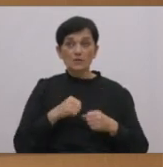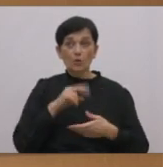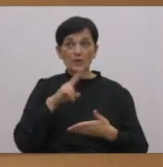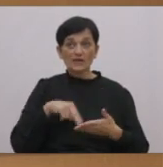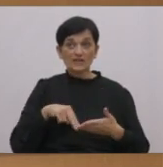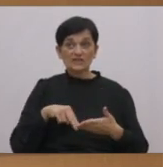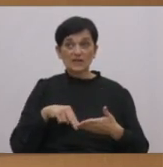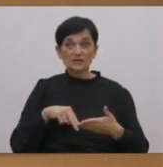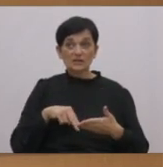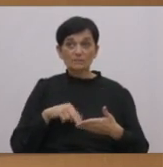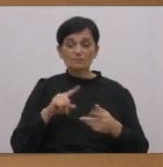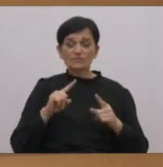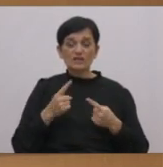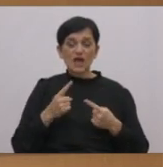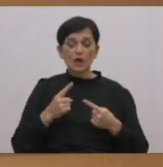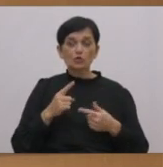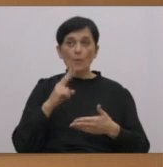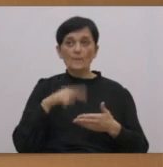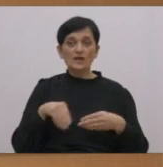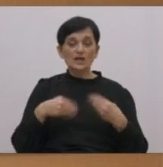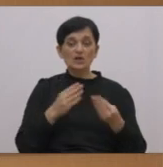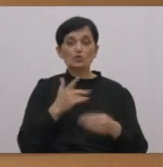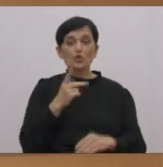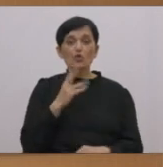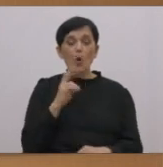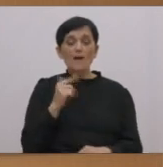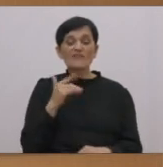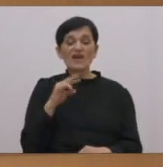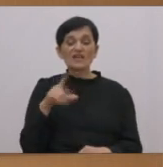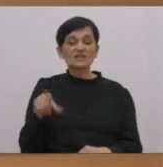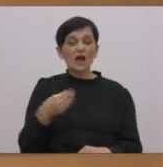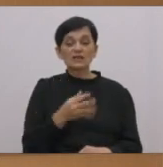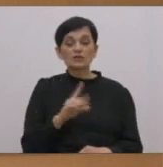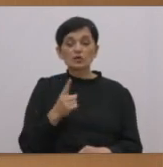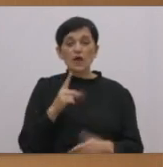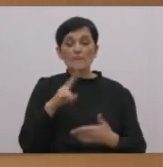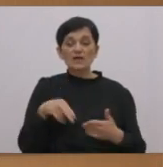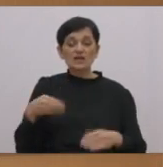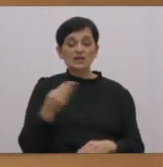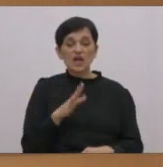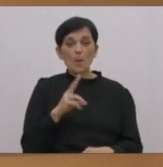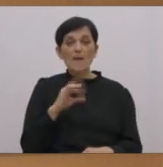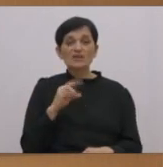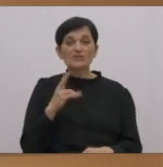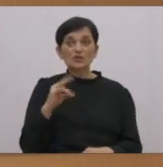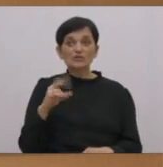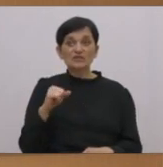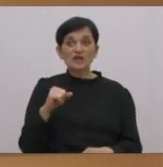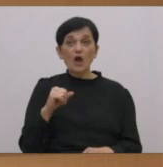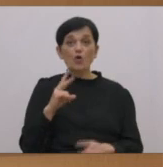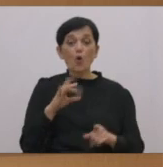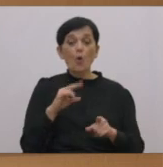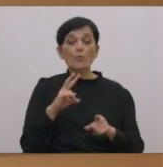ლიცენზია. რატომ არ მისცა ლიცენზია კობა გვენეტაძემ? რატომ არ გასცა ლიცენზია არჩილ მესვირის შურნა კობა